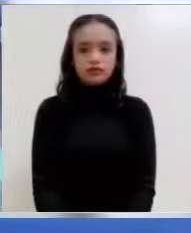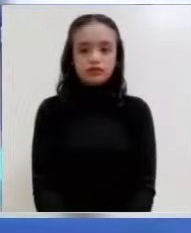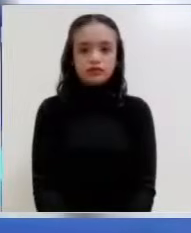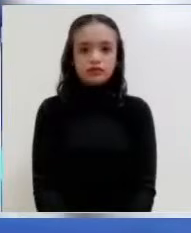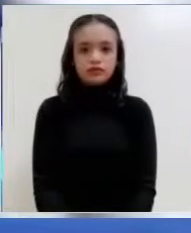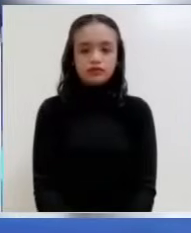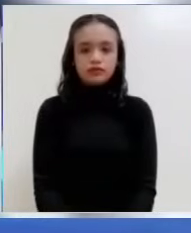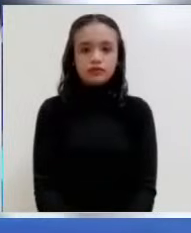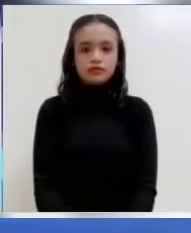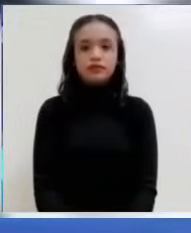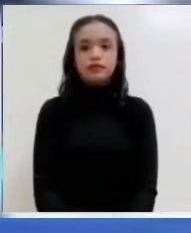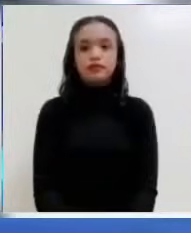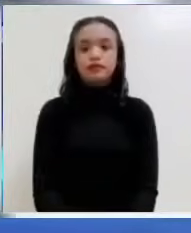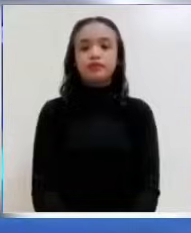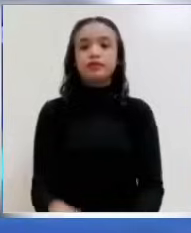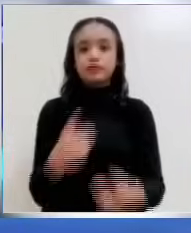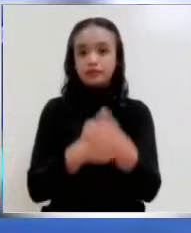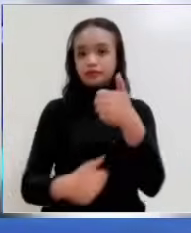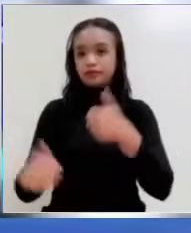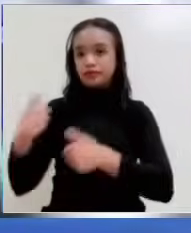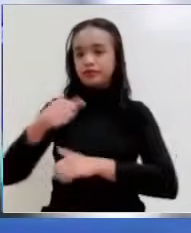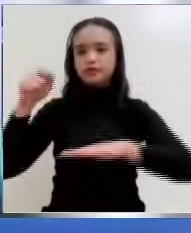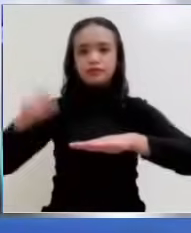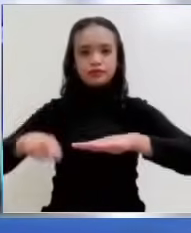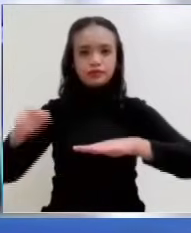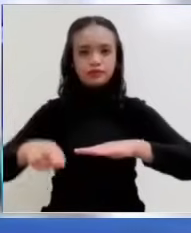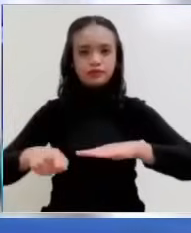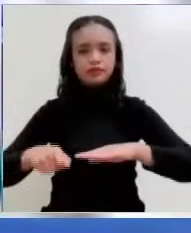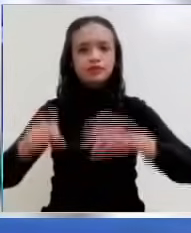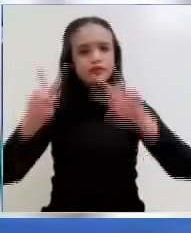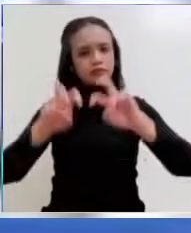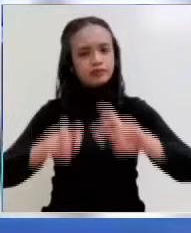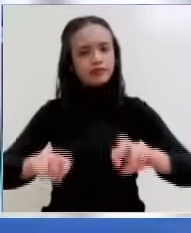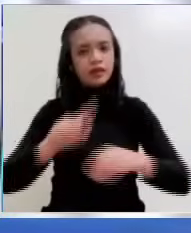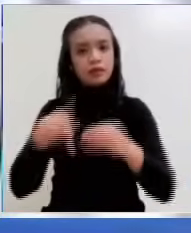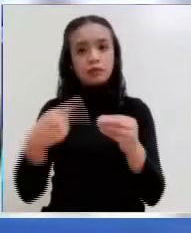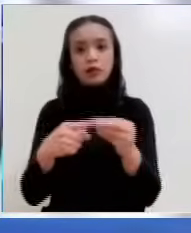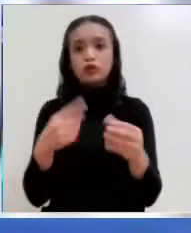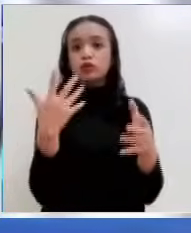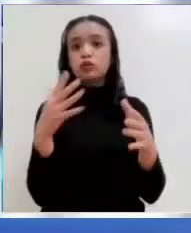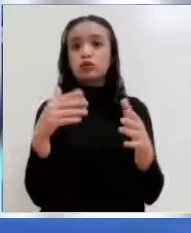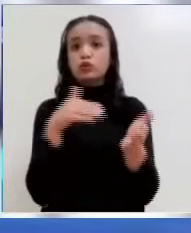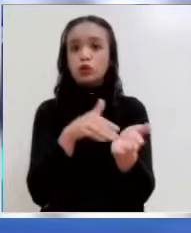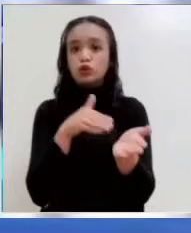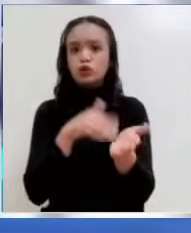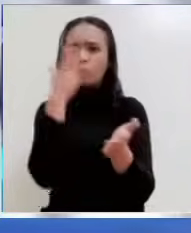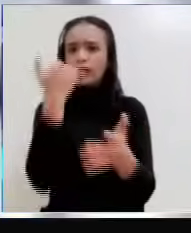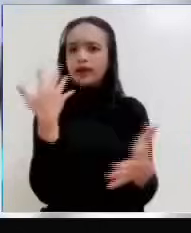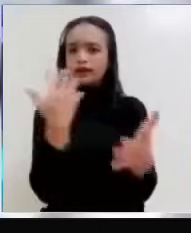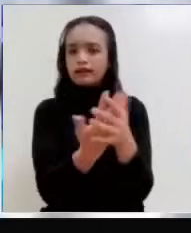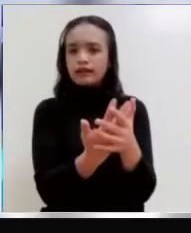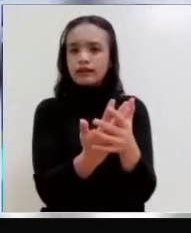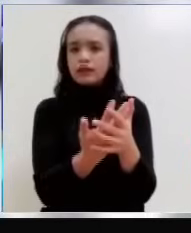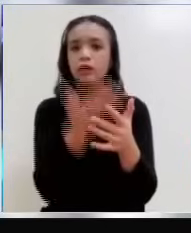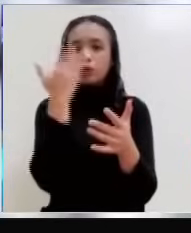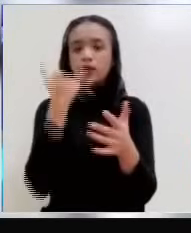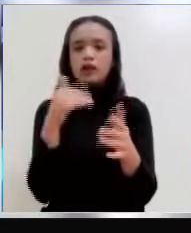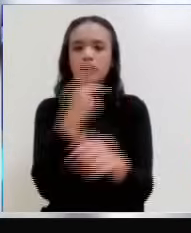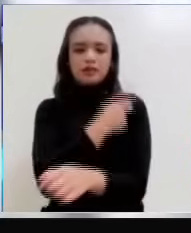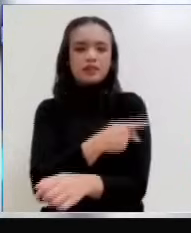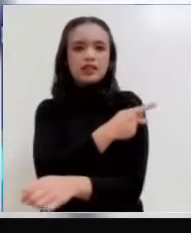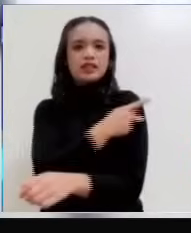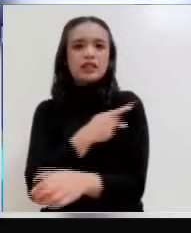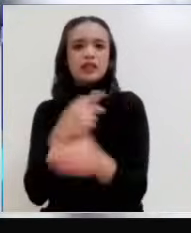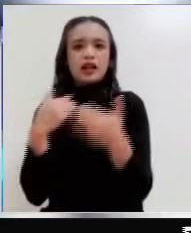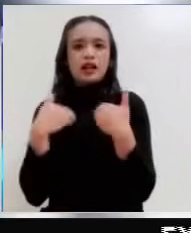pinag-aralan ng Korte Suprema ang kaso ng doktor na nakulong matapos kasuhan ng pasyenteng abogado na nagkaroon ng komplikasyon